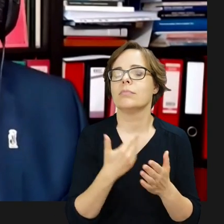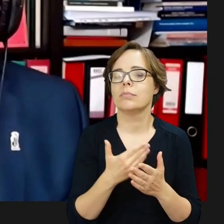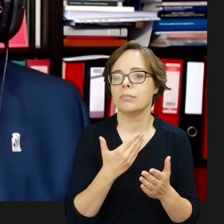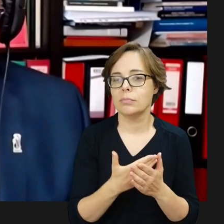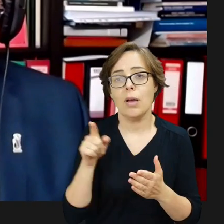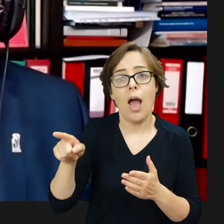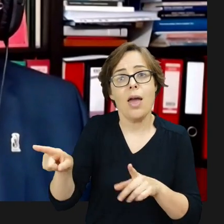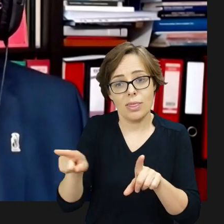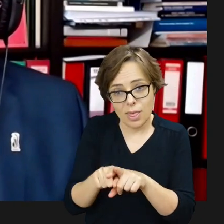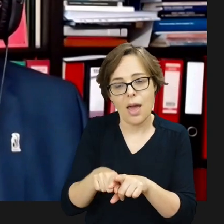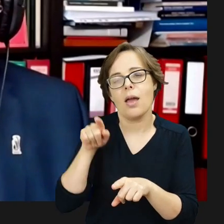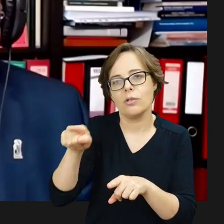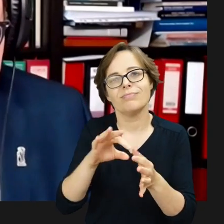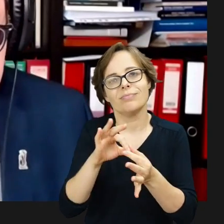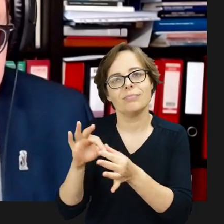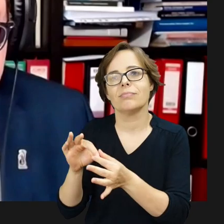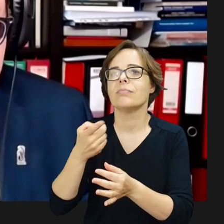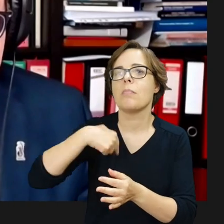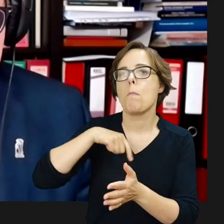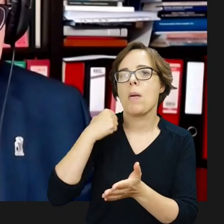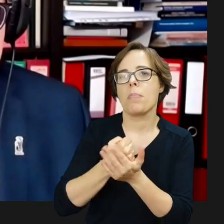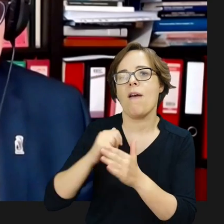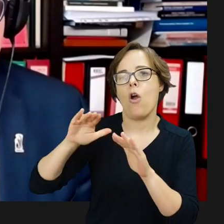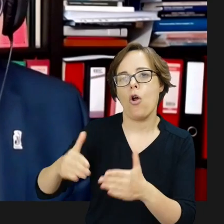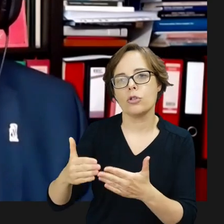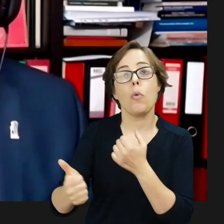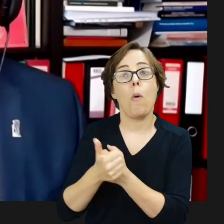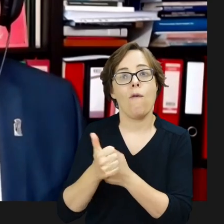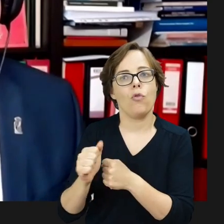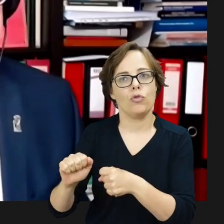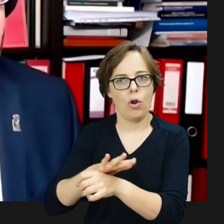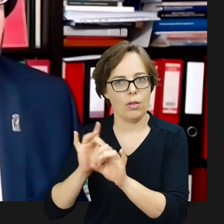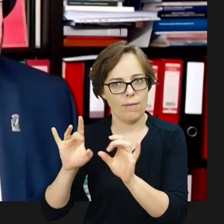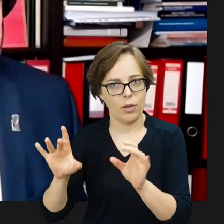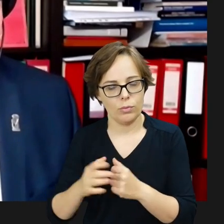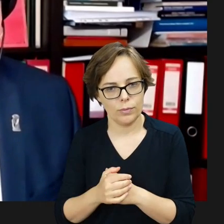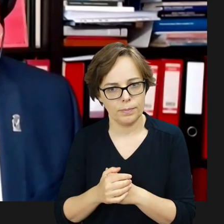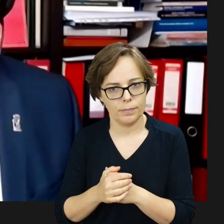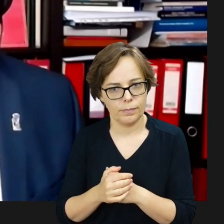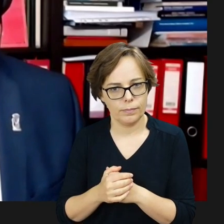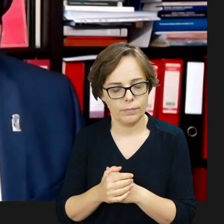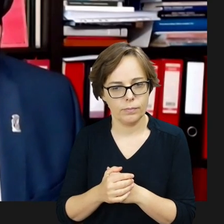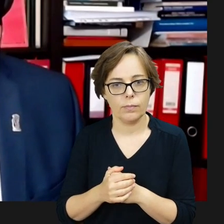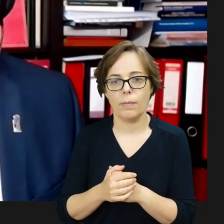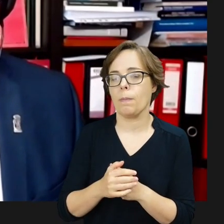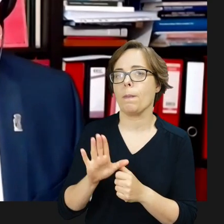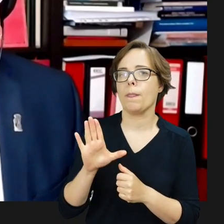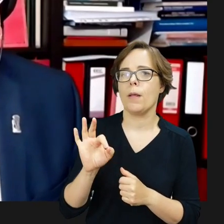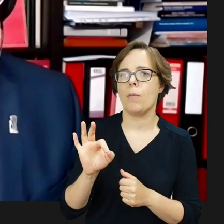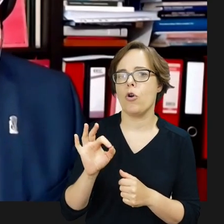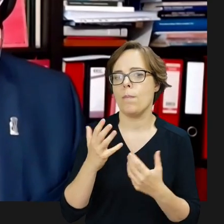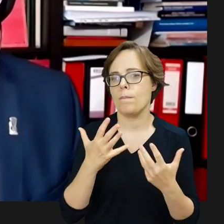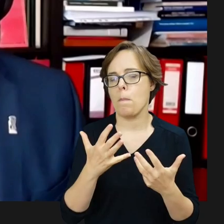ograniczeń naszych praw w związku z COVID-em. Kiedy to państwo traktuje